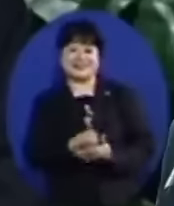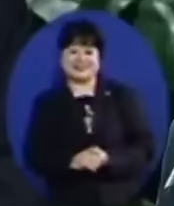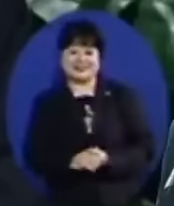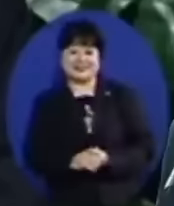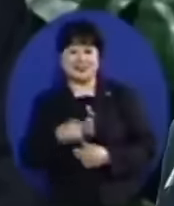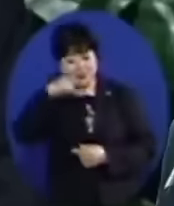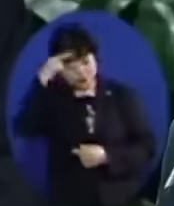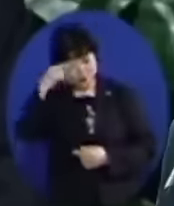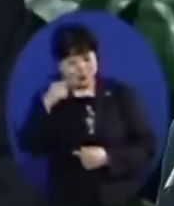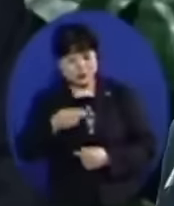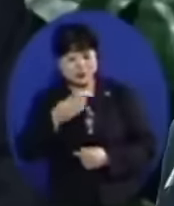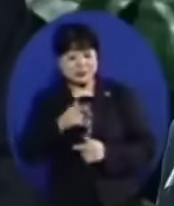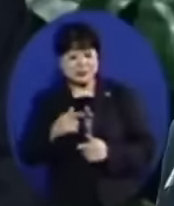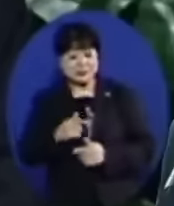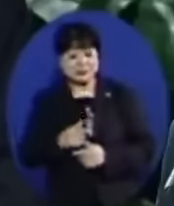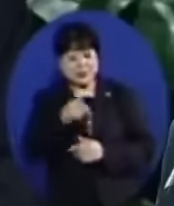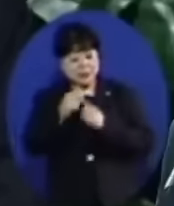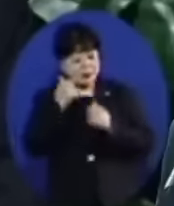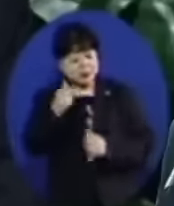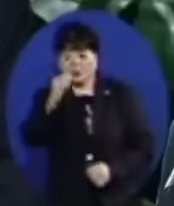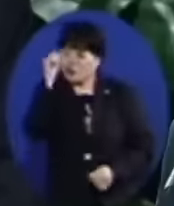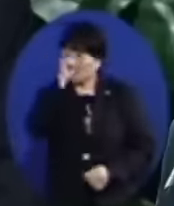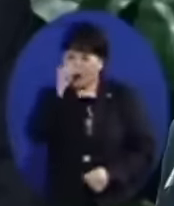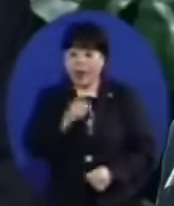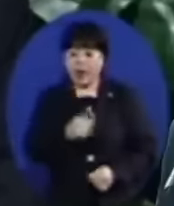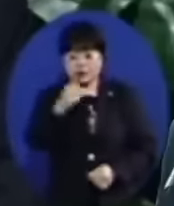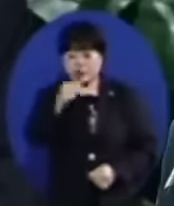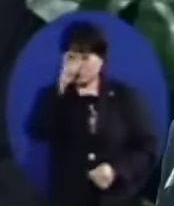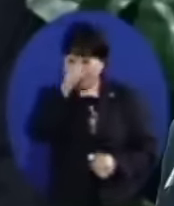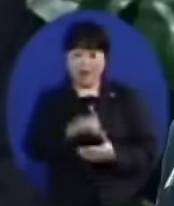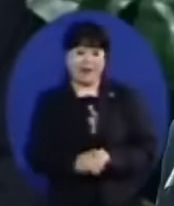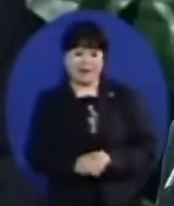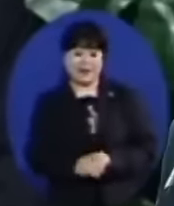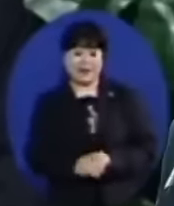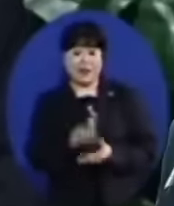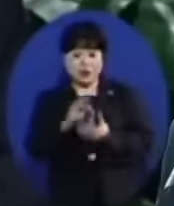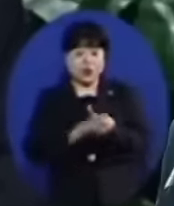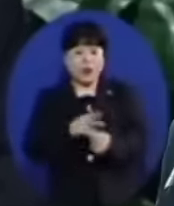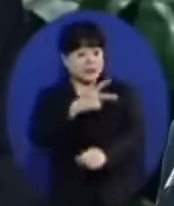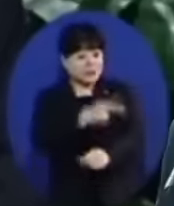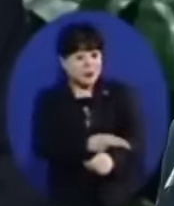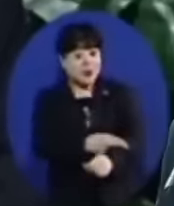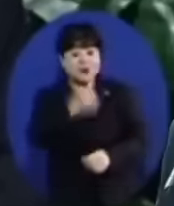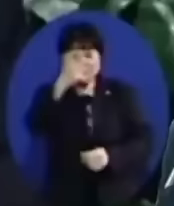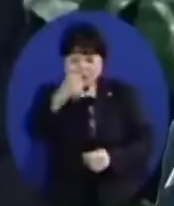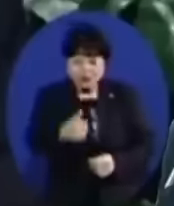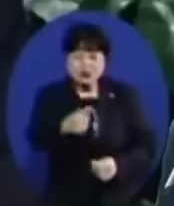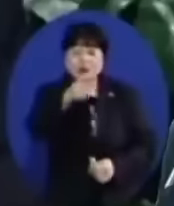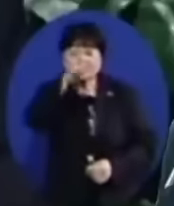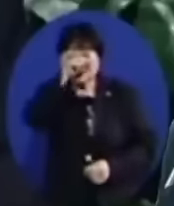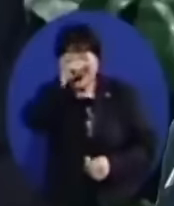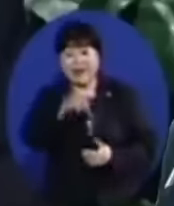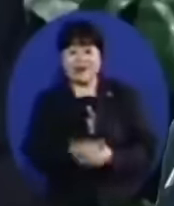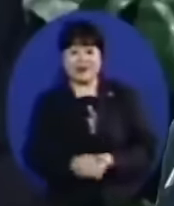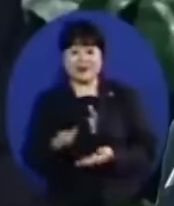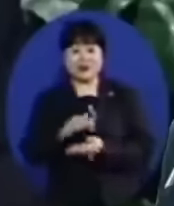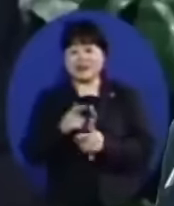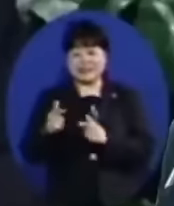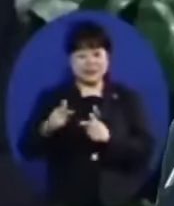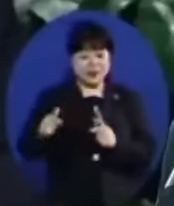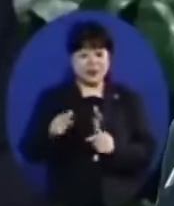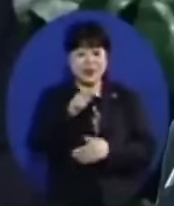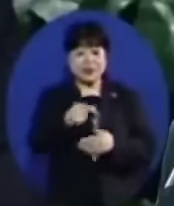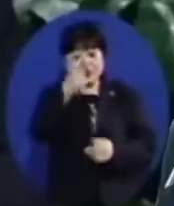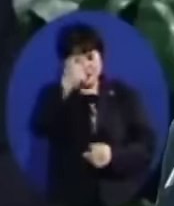내가 술을 안 먹으면 하나님 아버지와 예수님이 좋아해. 우리 주인이 좋아해. 도박하지 않고 놀러 안 다니면 내